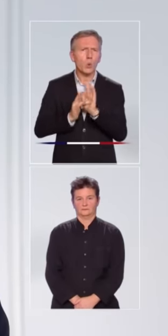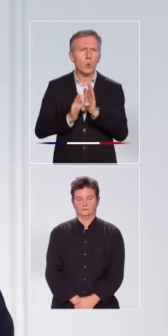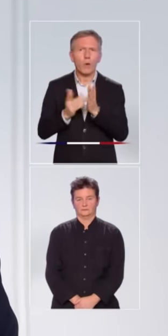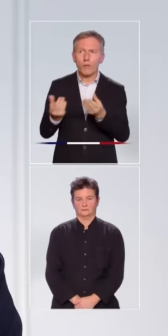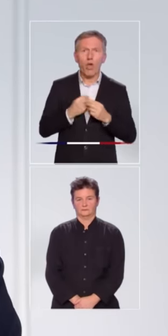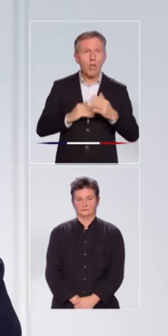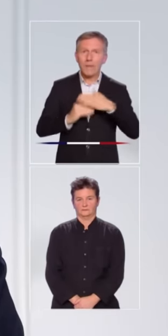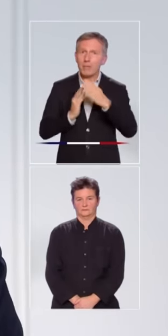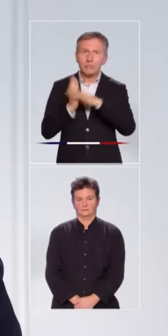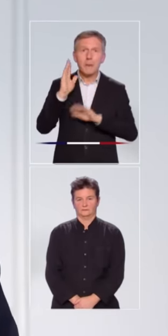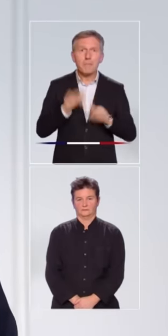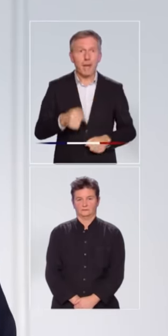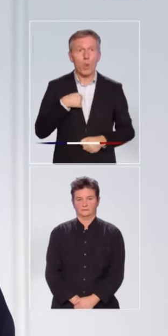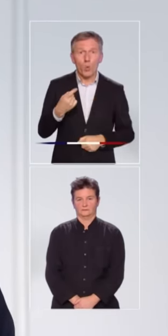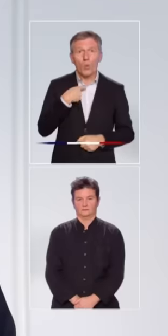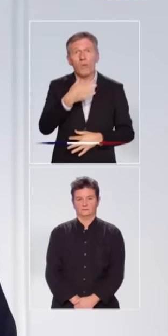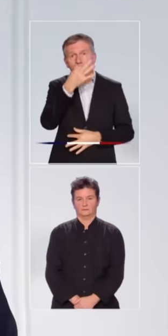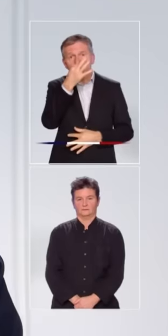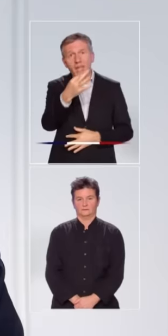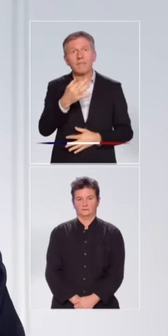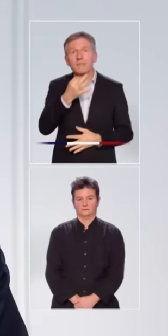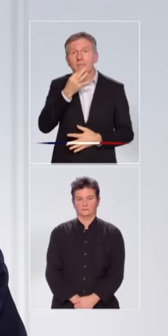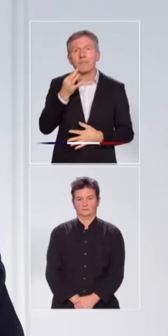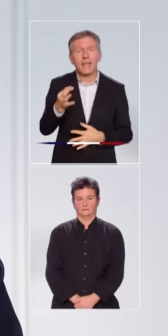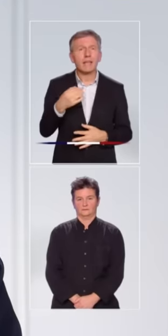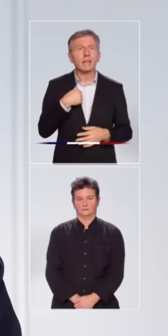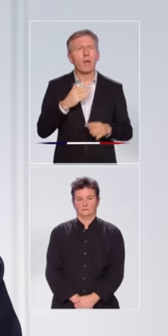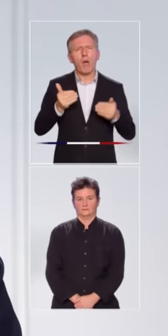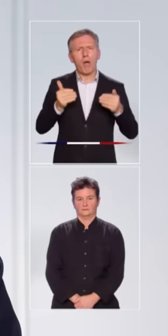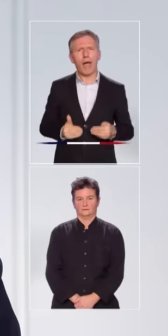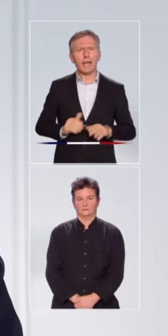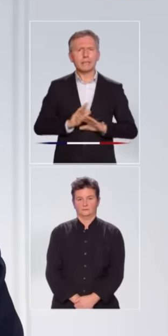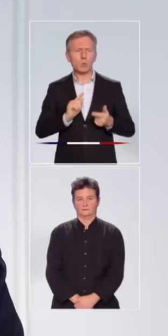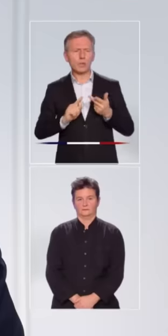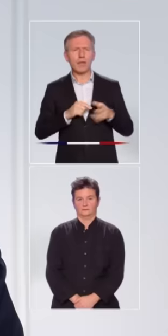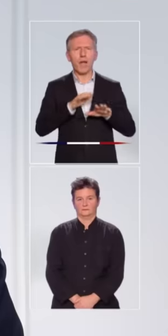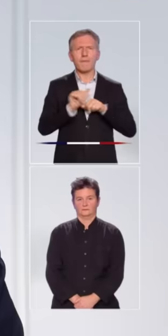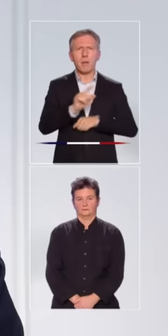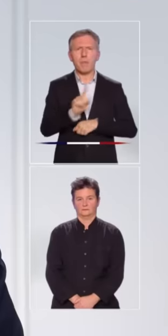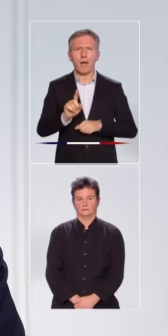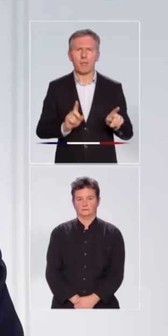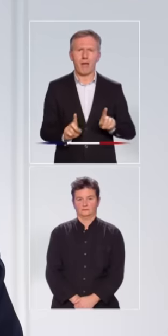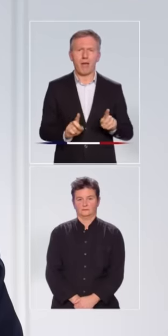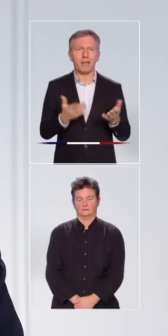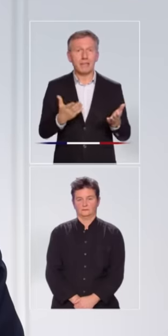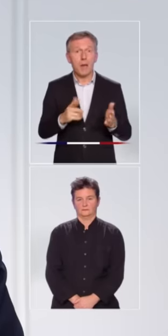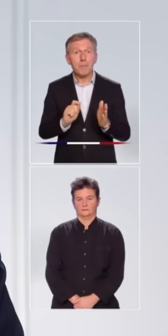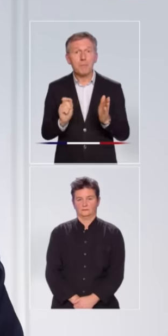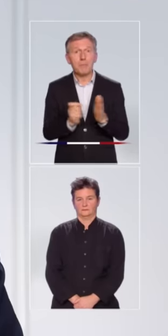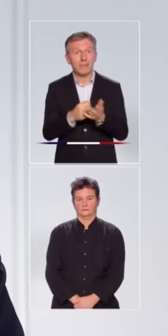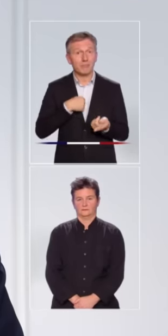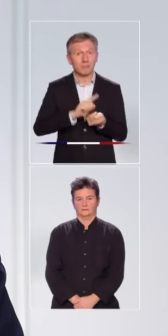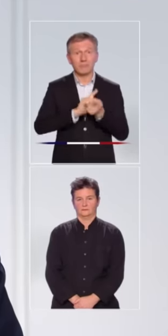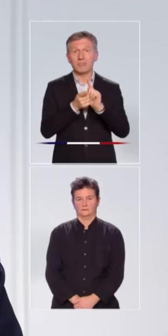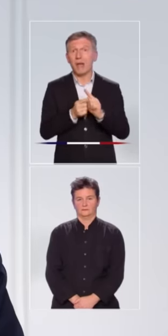données, nous lui disons naïvement, je n'irai pas plus loin que ceci ou que cela. À ce moment-là, nous ne décidons